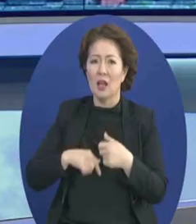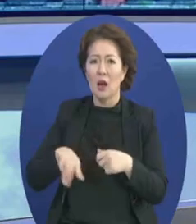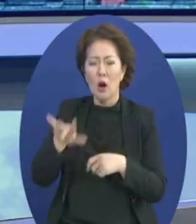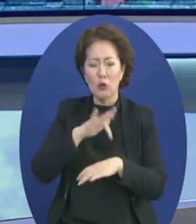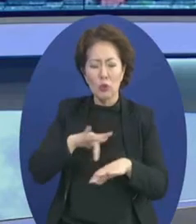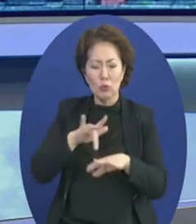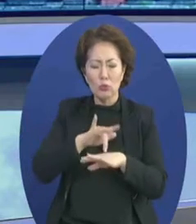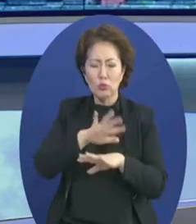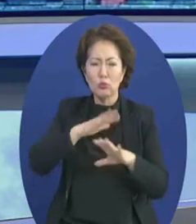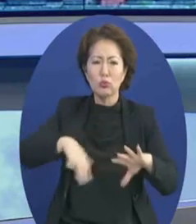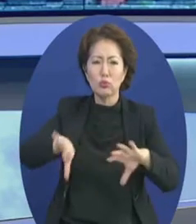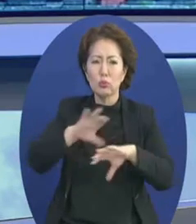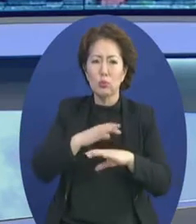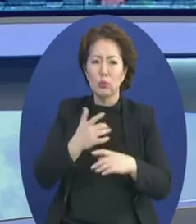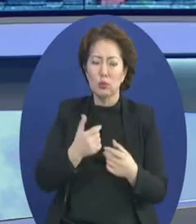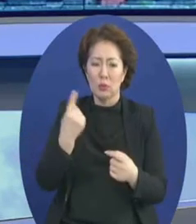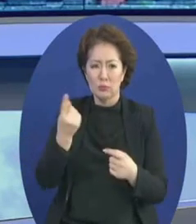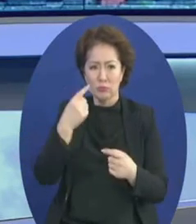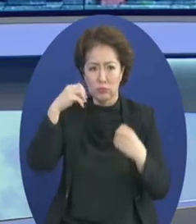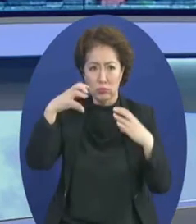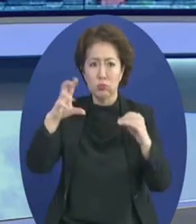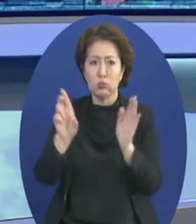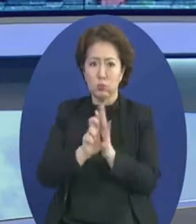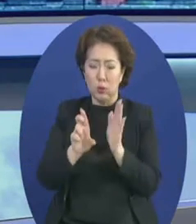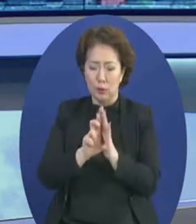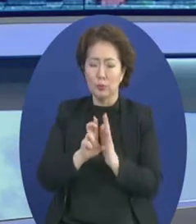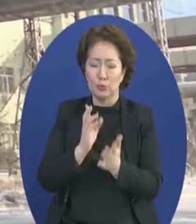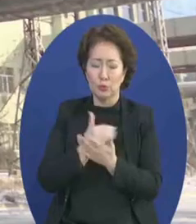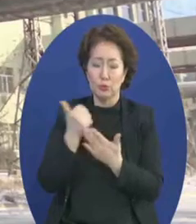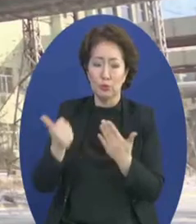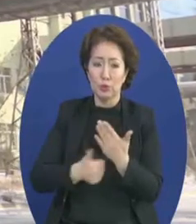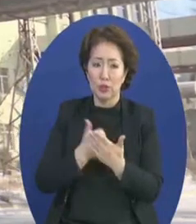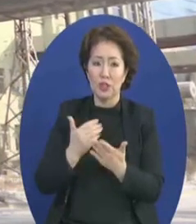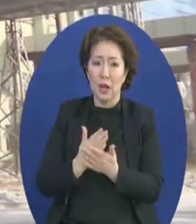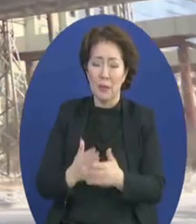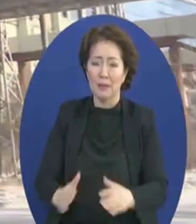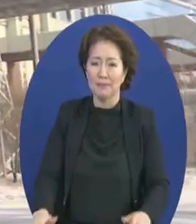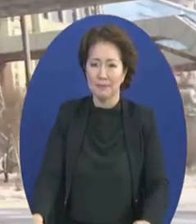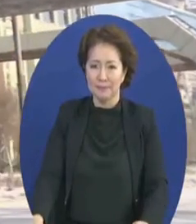алдахгүй хэрэглээгээ хангах боломж энхүү бүрдэж байна.